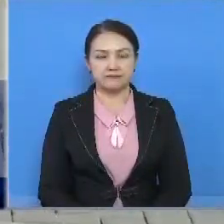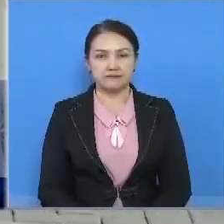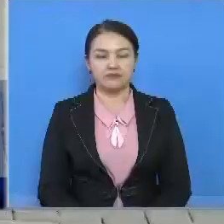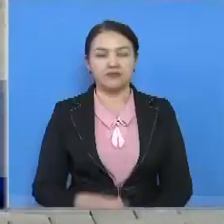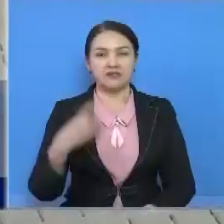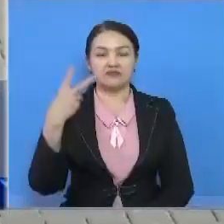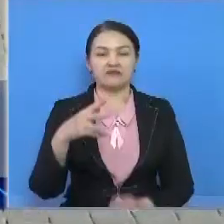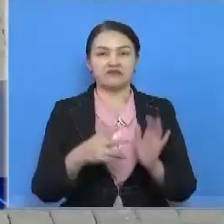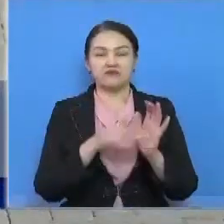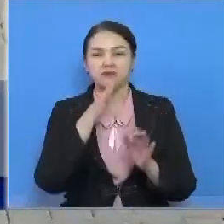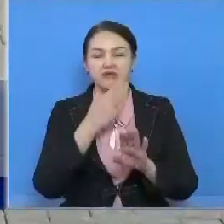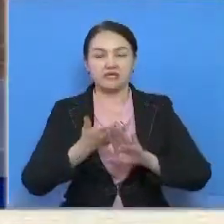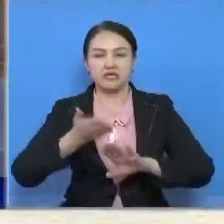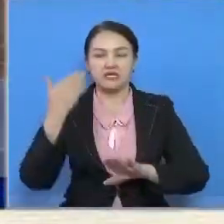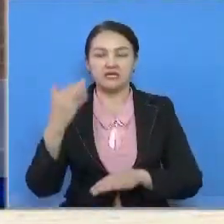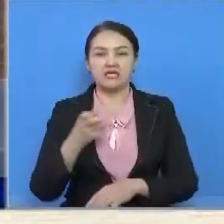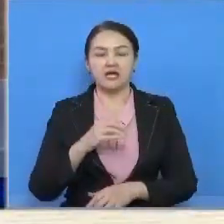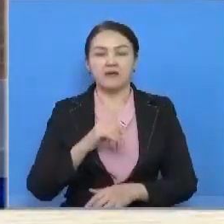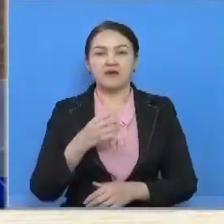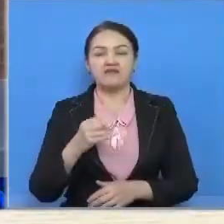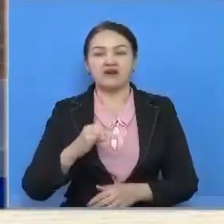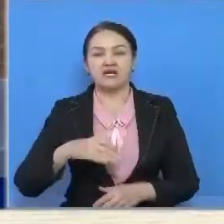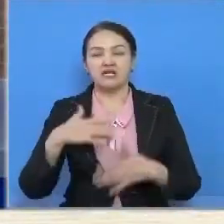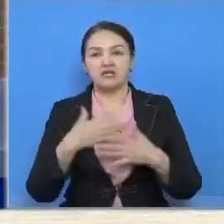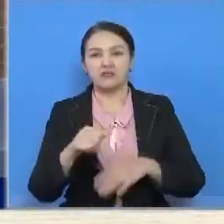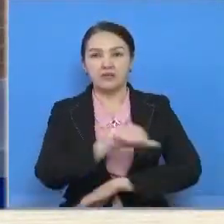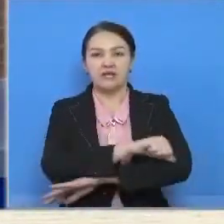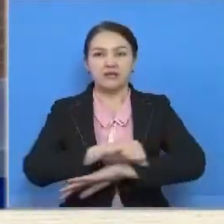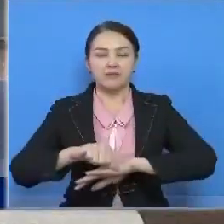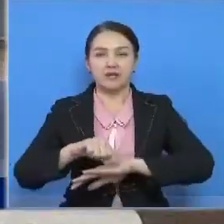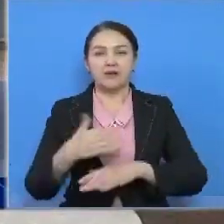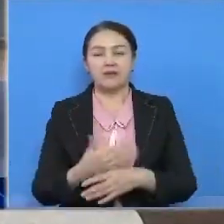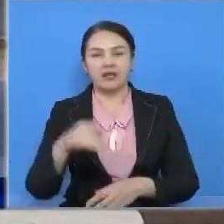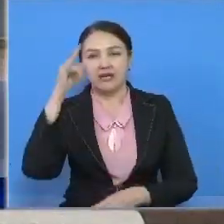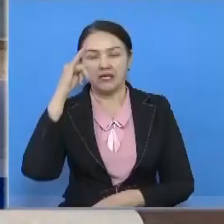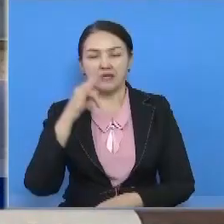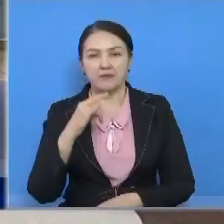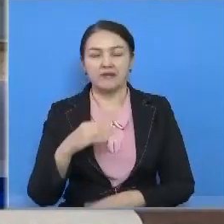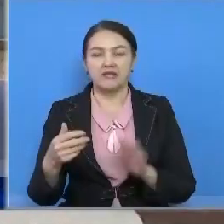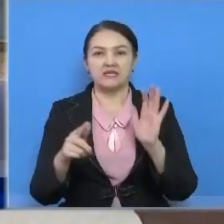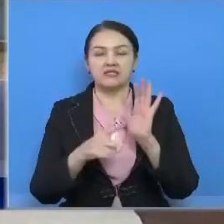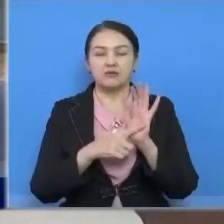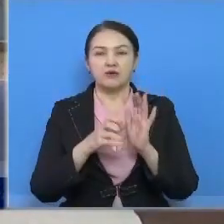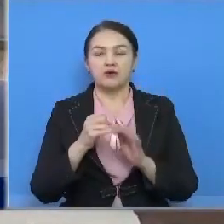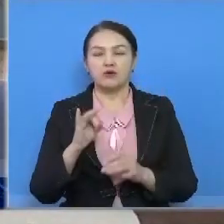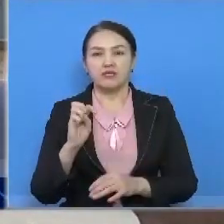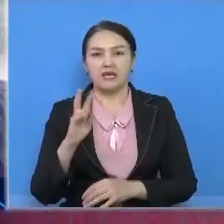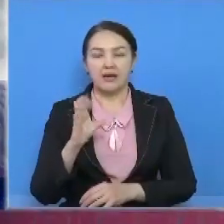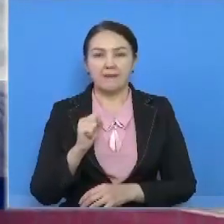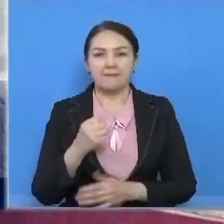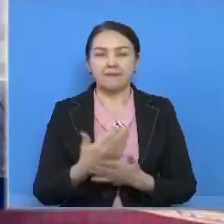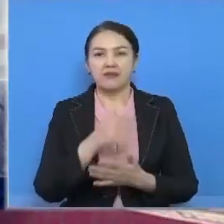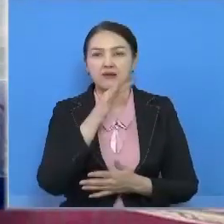Ровно 28 лет назад на таджикско-афганской границе под обстрел маджахеда попала казахстанская 7-я сводная рота. Во